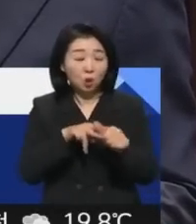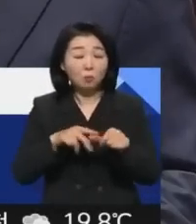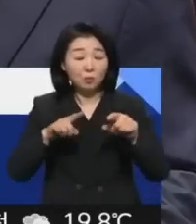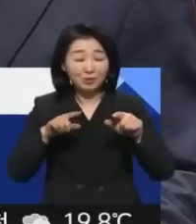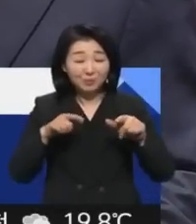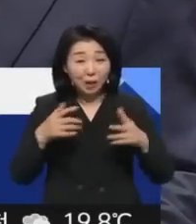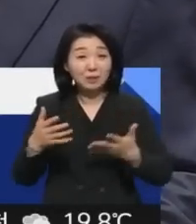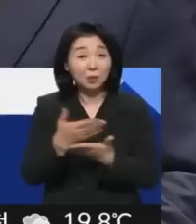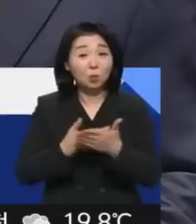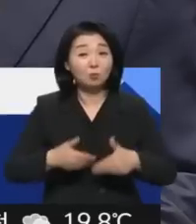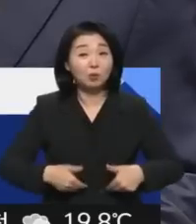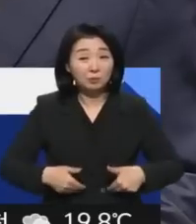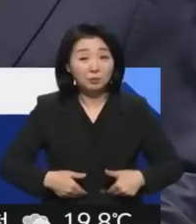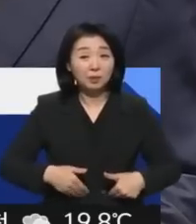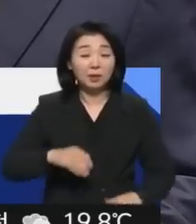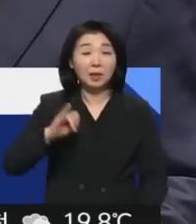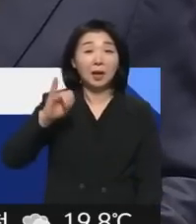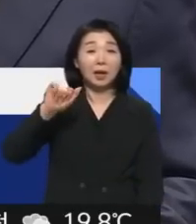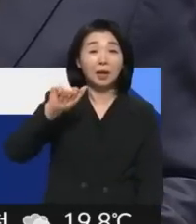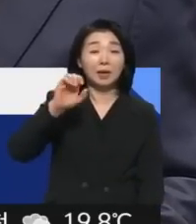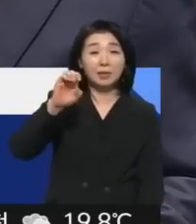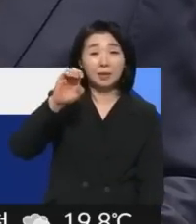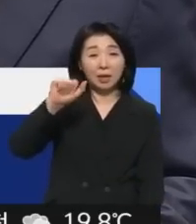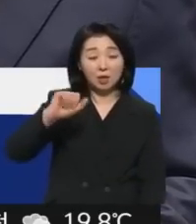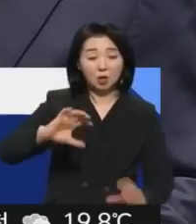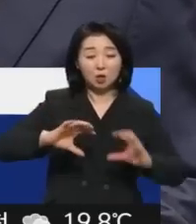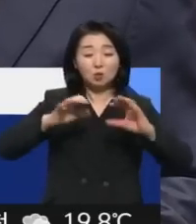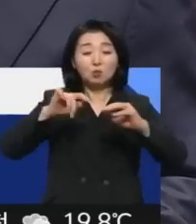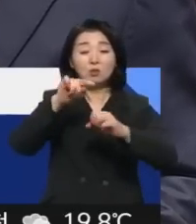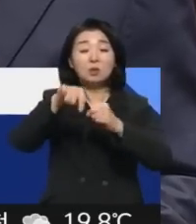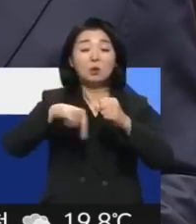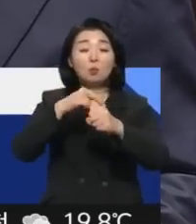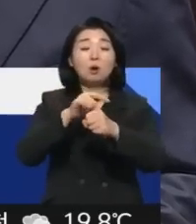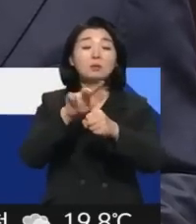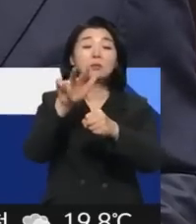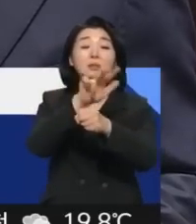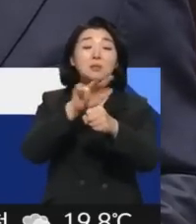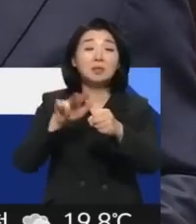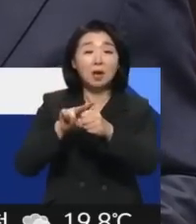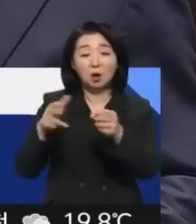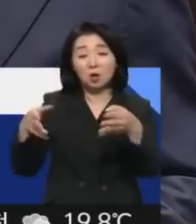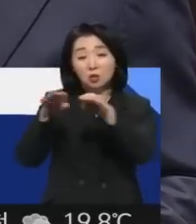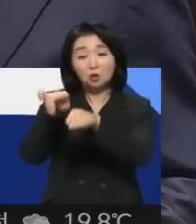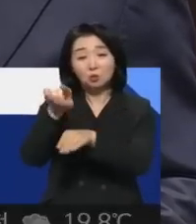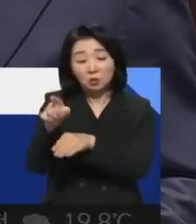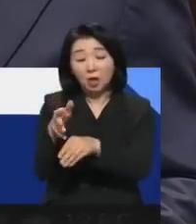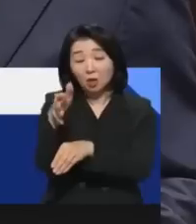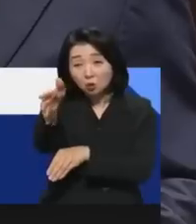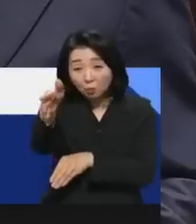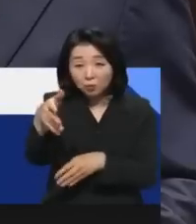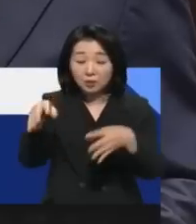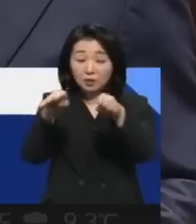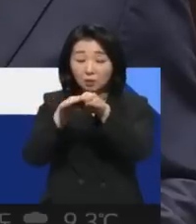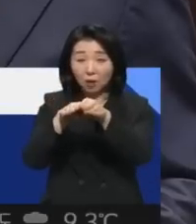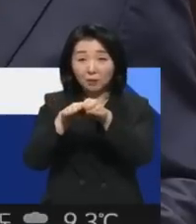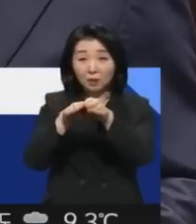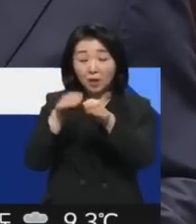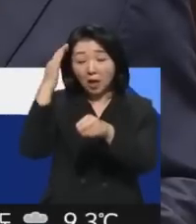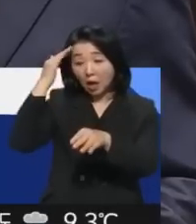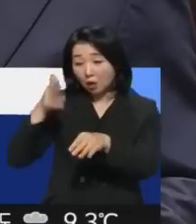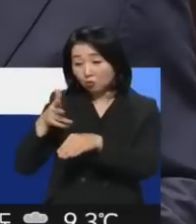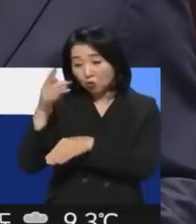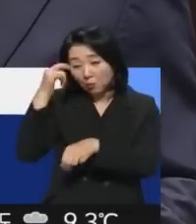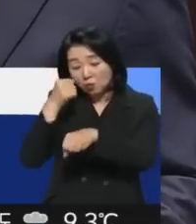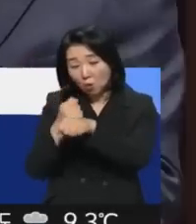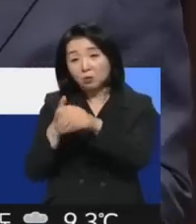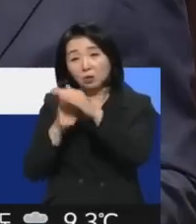좋겠다. IAEA 국제원자력기구의 검증 과정에 우리 전문가 또는 연구소 대표가 참여할 수